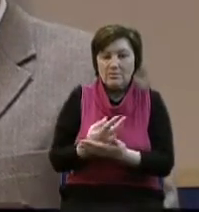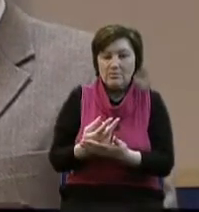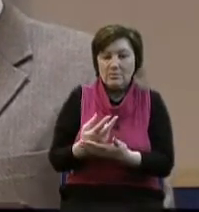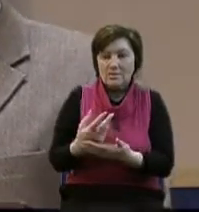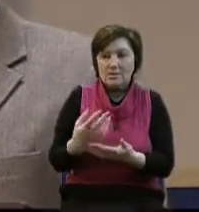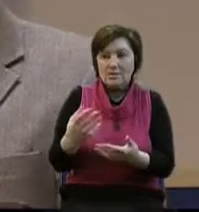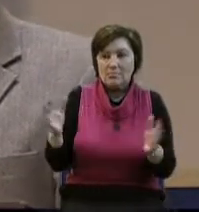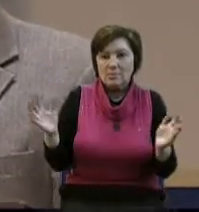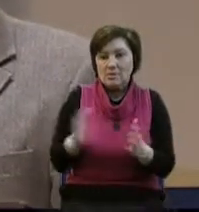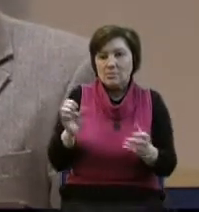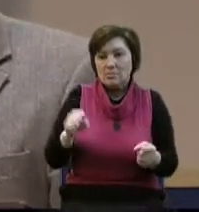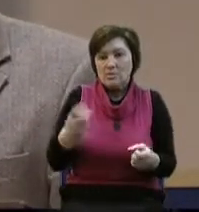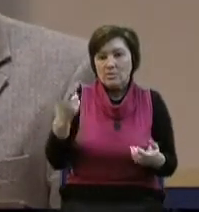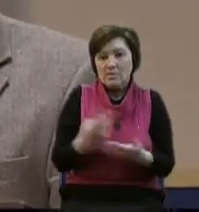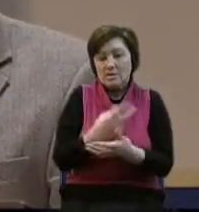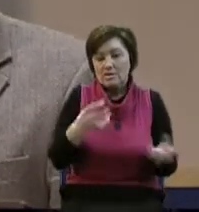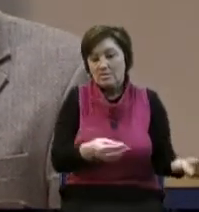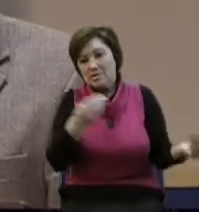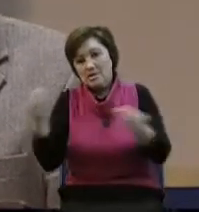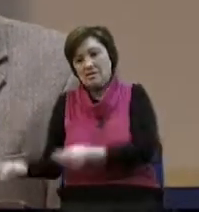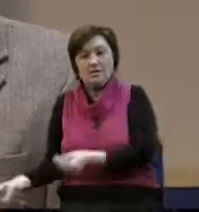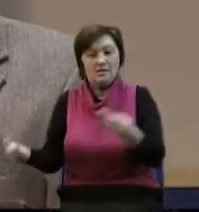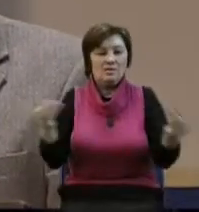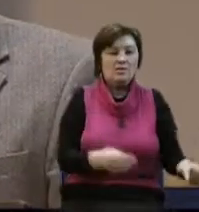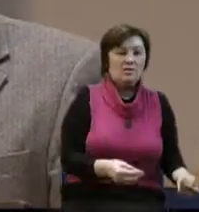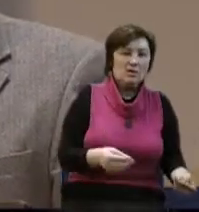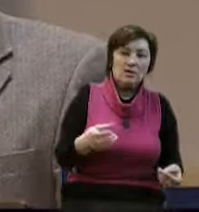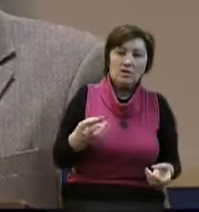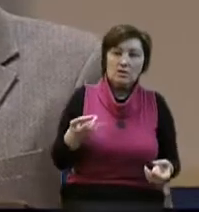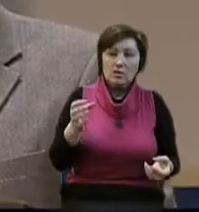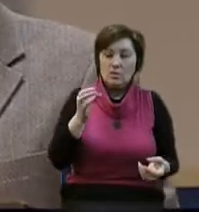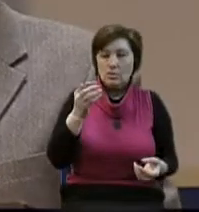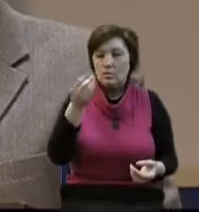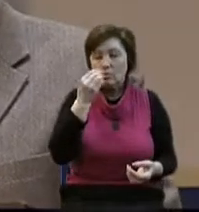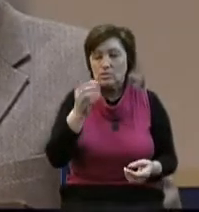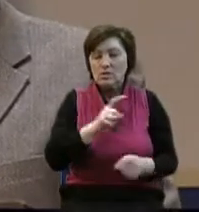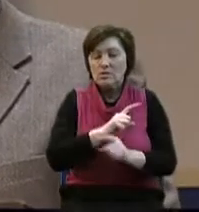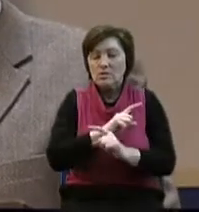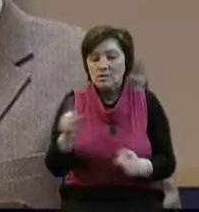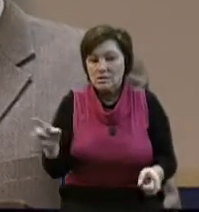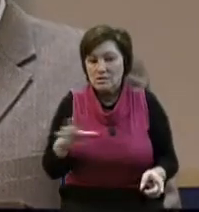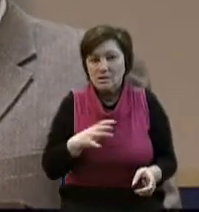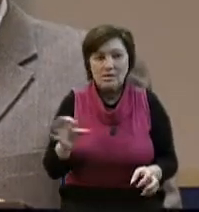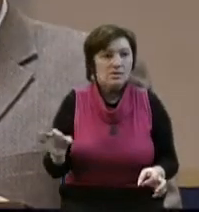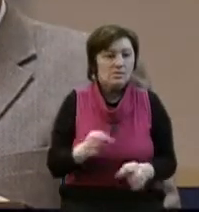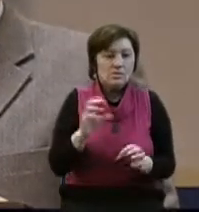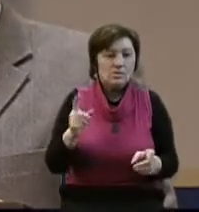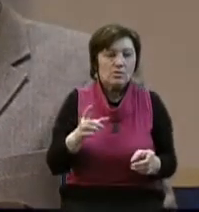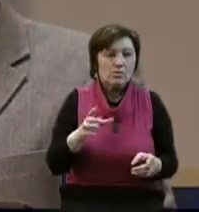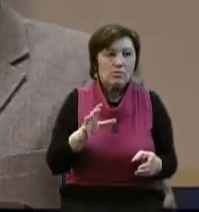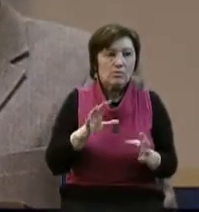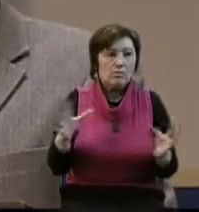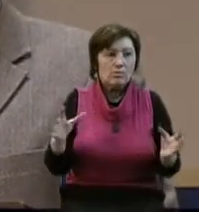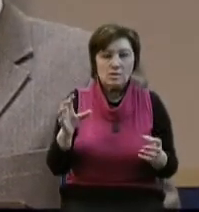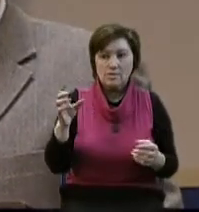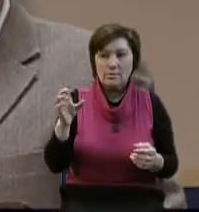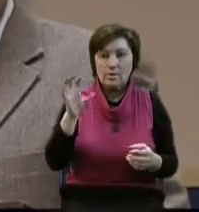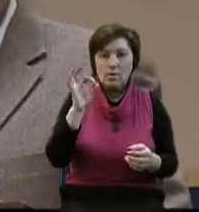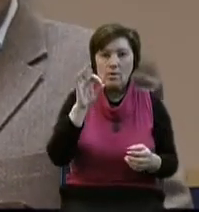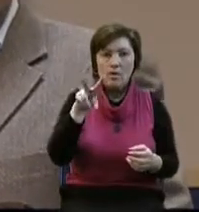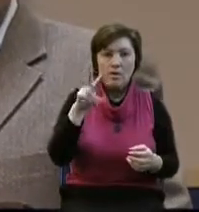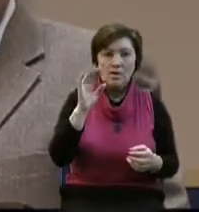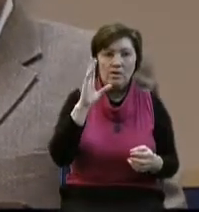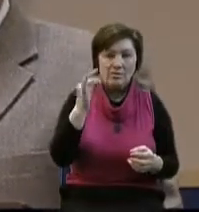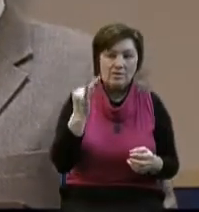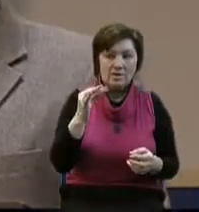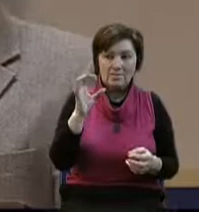пище были одними из самых подробных и пространных. Нельзя было есть ничего, что было больше оливки. И даже если